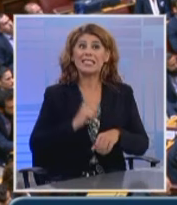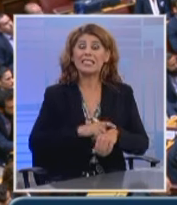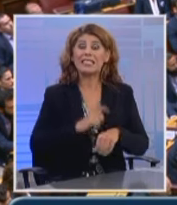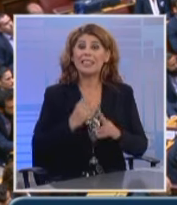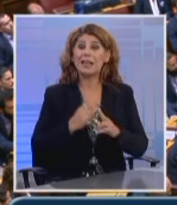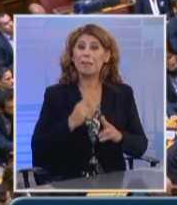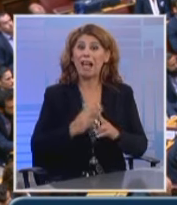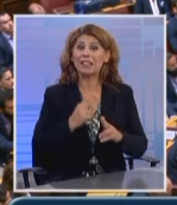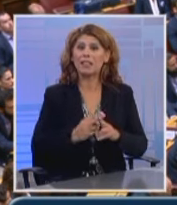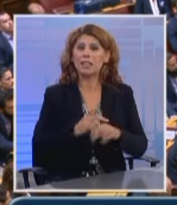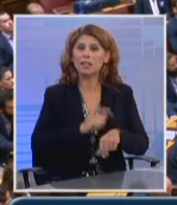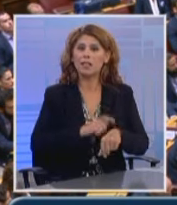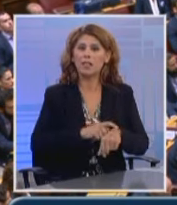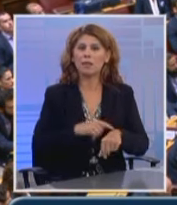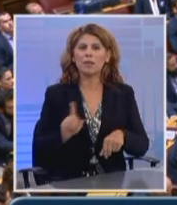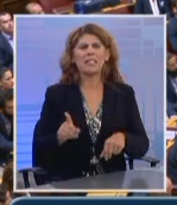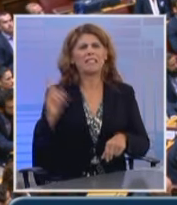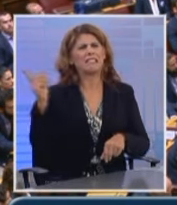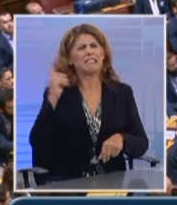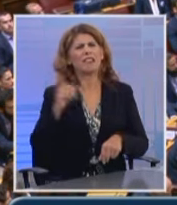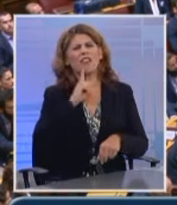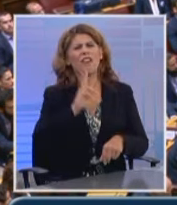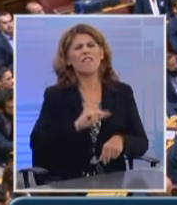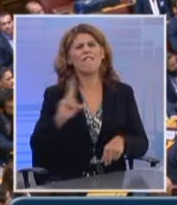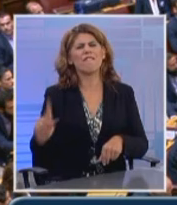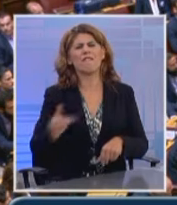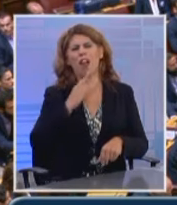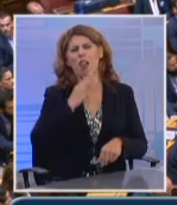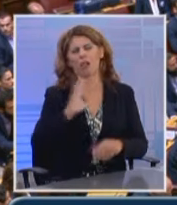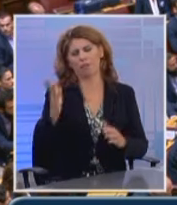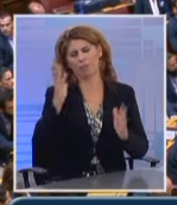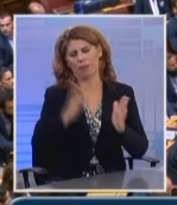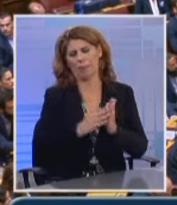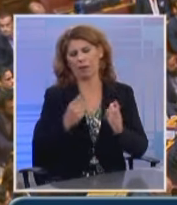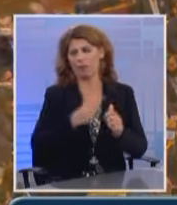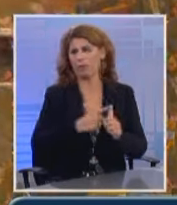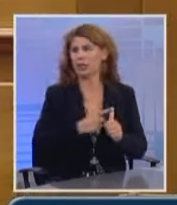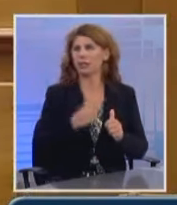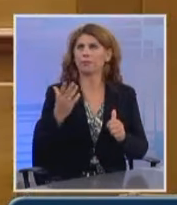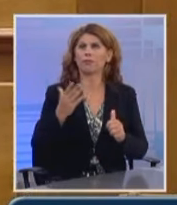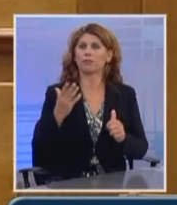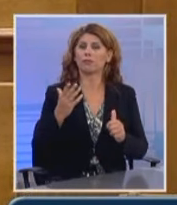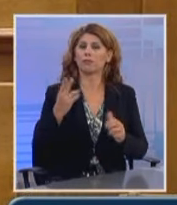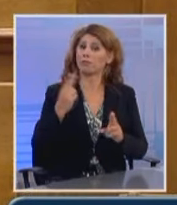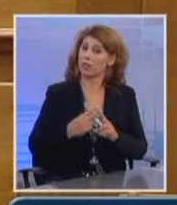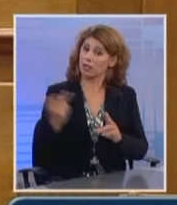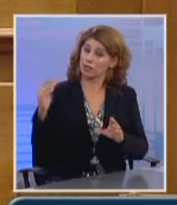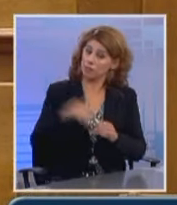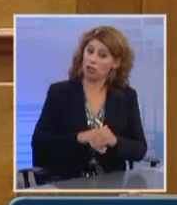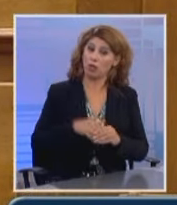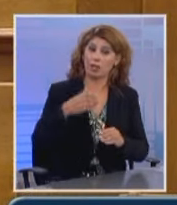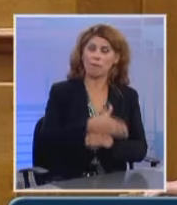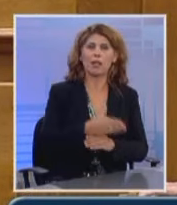εκφωνούμε στερεοτυπικές φράσεις για την αξία που έχει αυτή η συμμετοχή και για